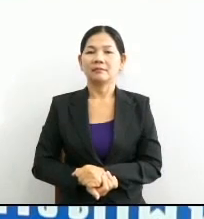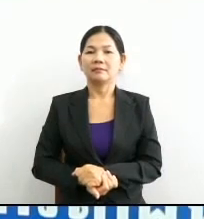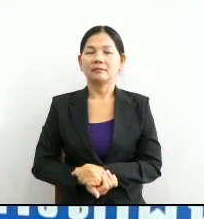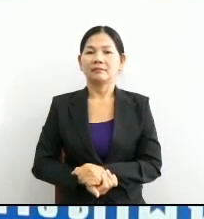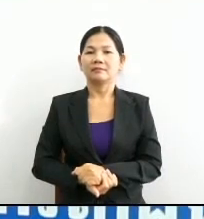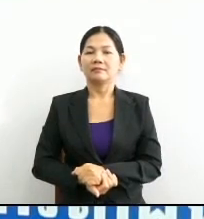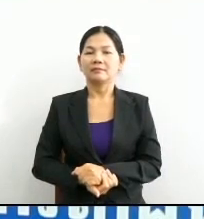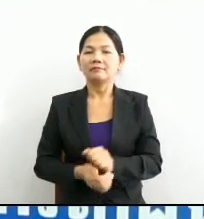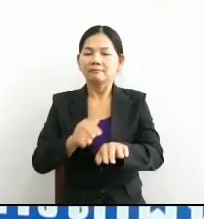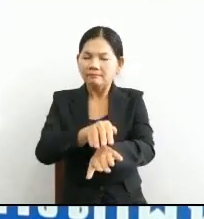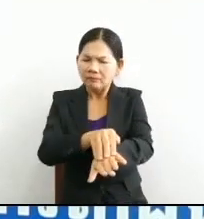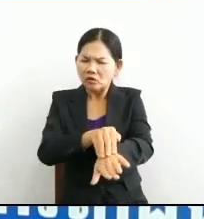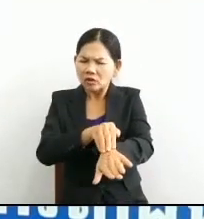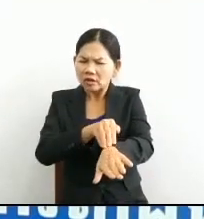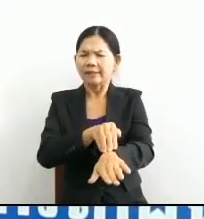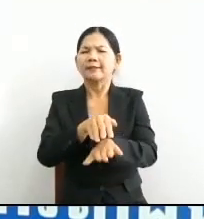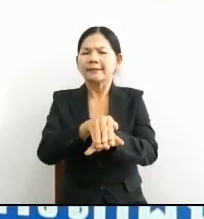nâng dứt giang